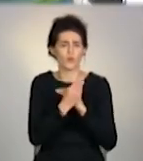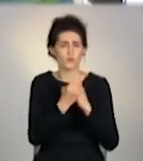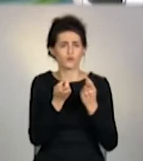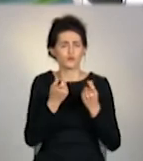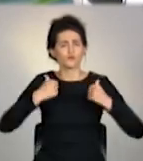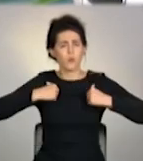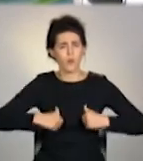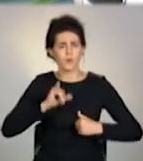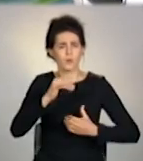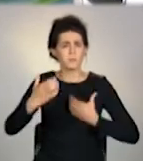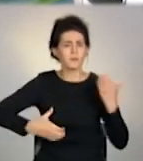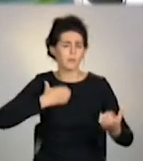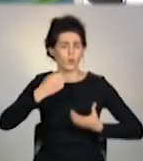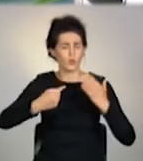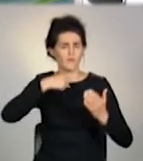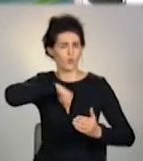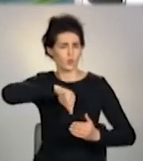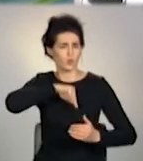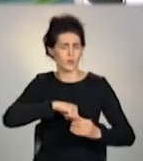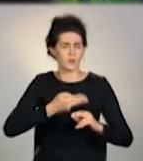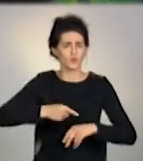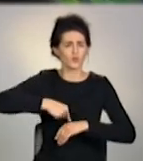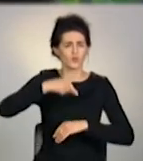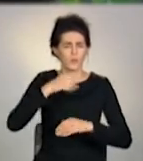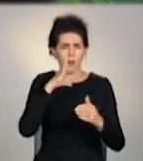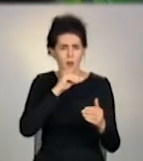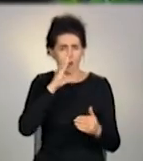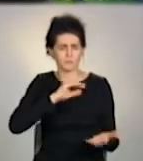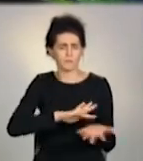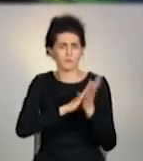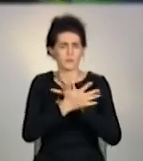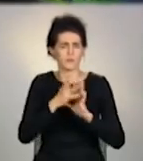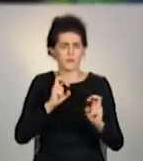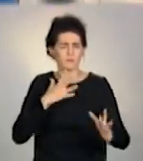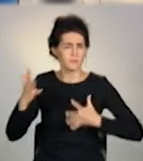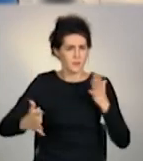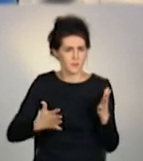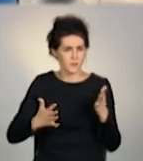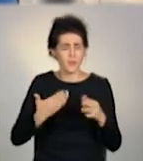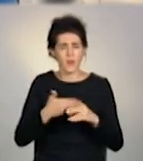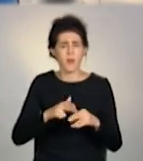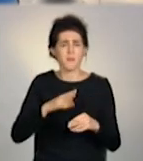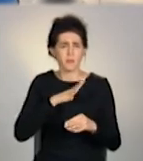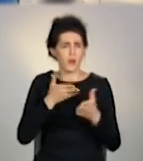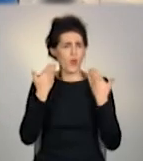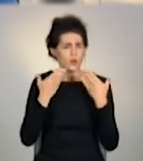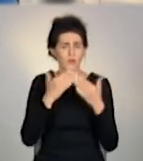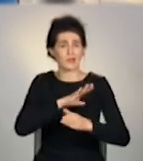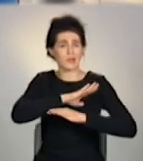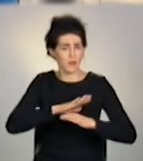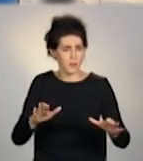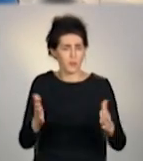заспокійливе, бо тривога пацієнтки щодо самопочуття погрожувала перерости у паніку. Кілька днів не було полегшення, і